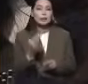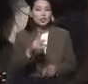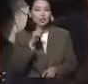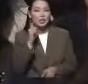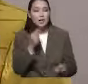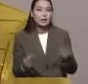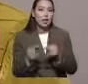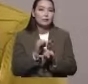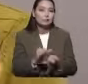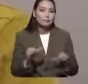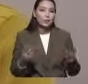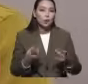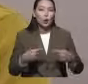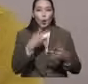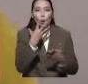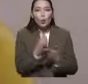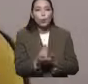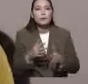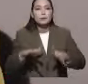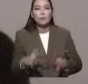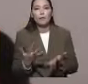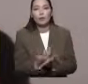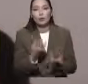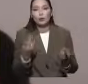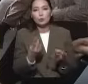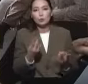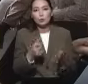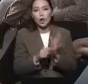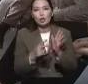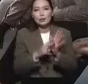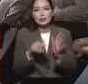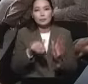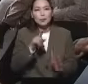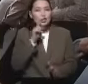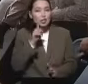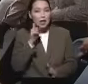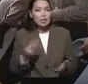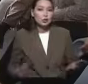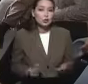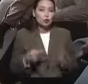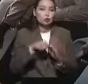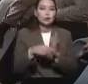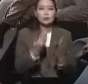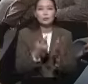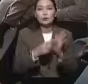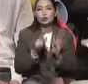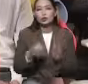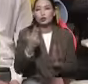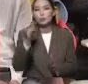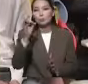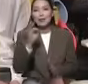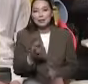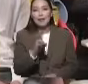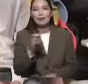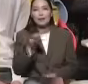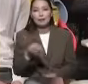дамып, қоғамда өз орнын табуға қолдау көрсету. Алматыда 680 мыңнан астам жас тұрса, соның шамамен 7,13%